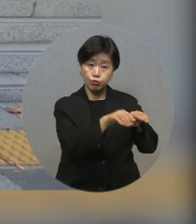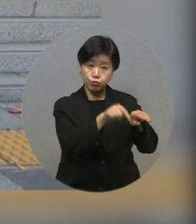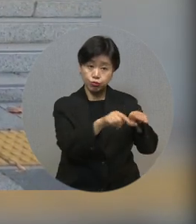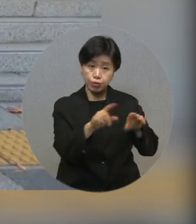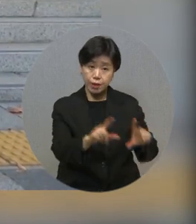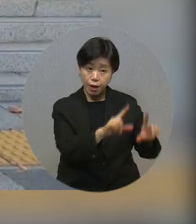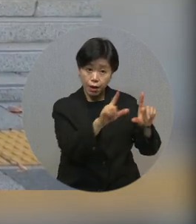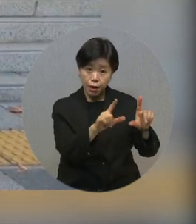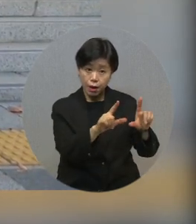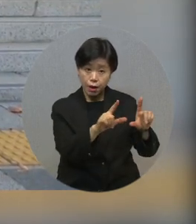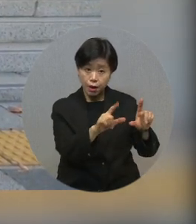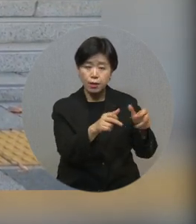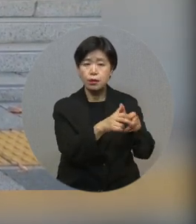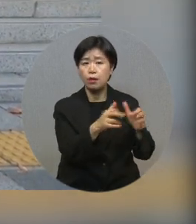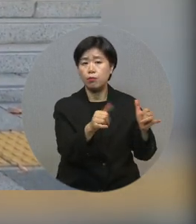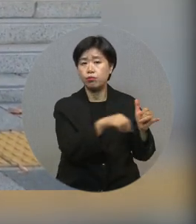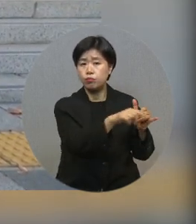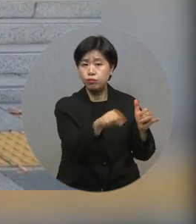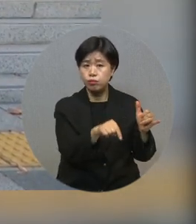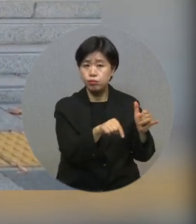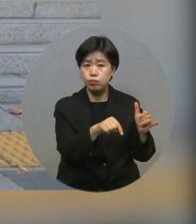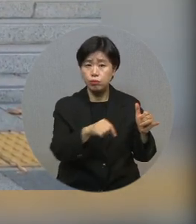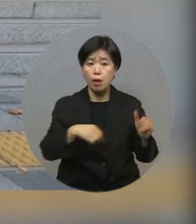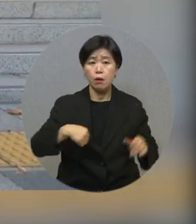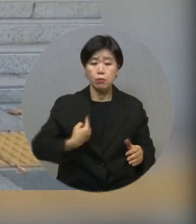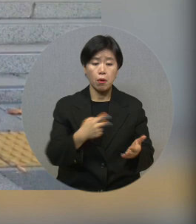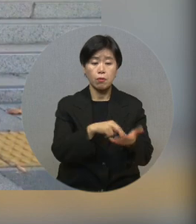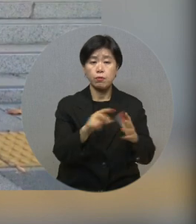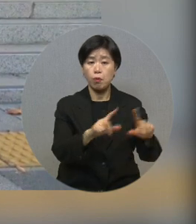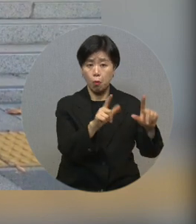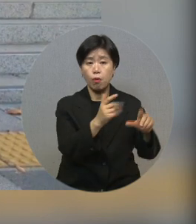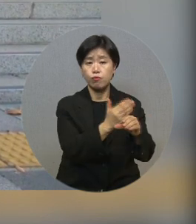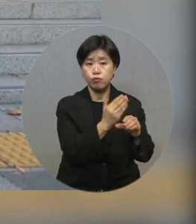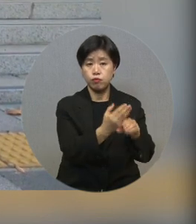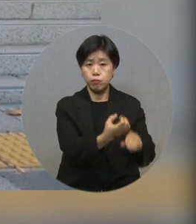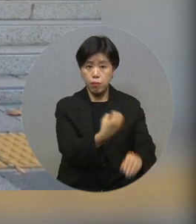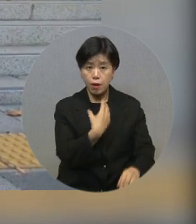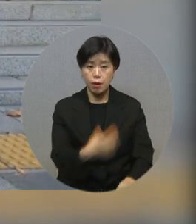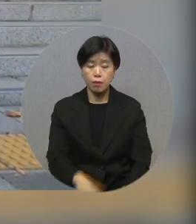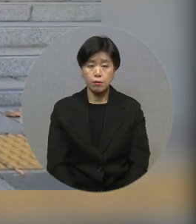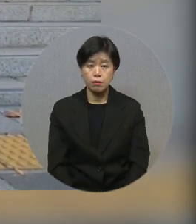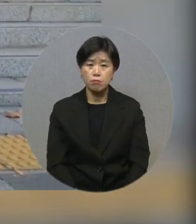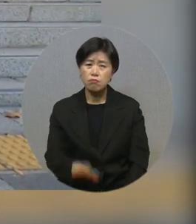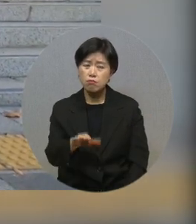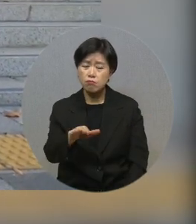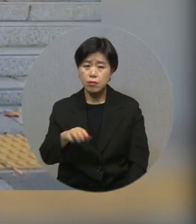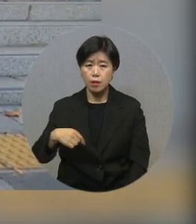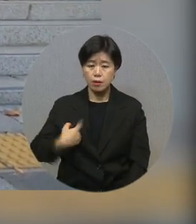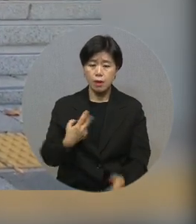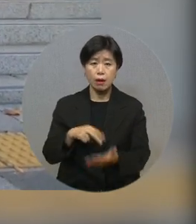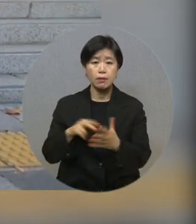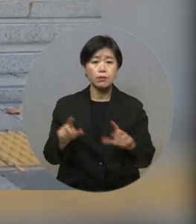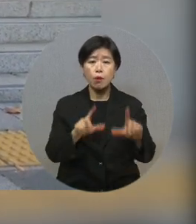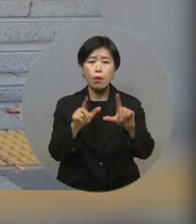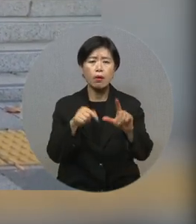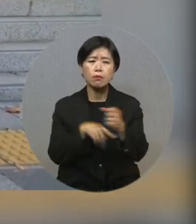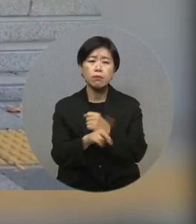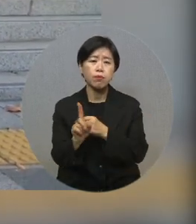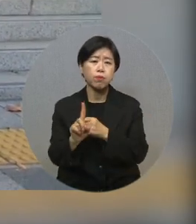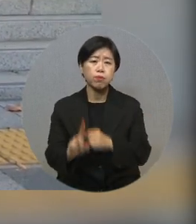집나 마지막에 화이팅입니다. 네네. 하고 있다고 해요. 자, 그런데 또 한 분 더 예, 나오십니다. 사람